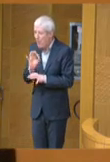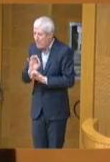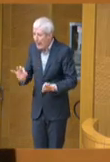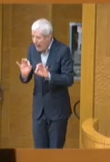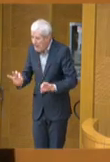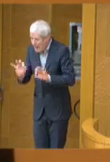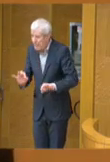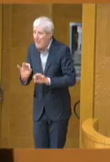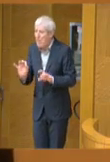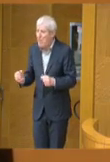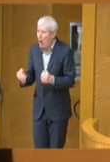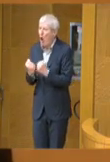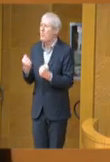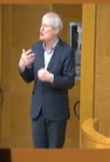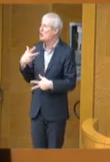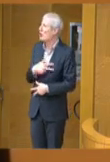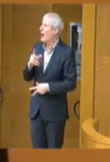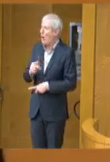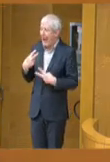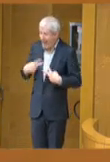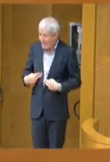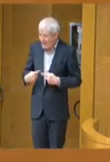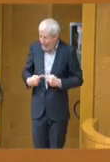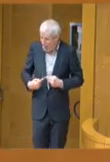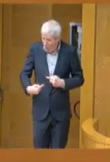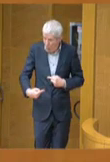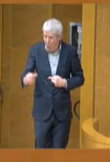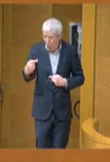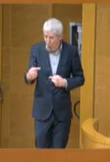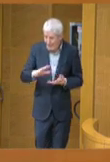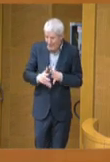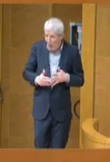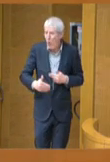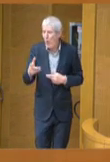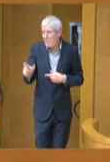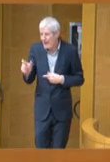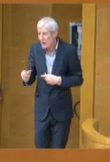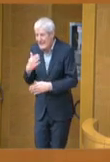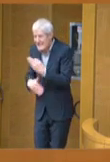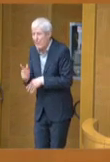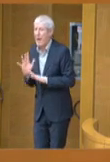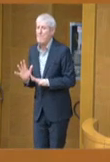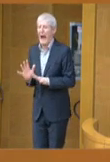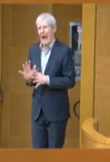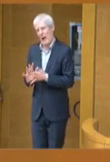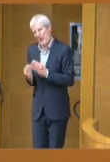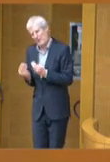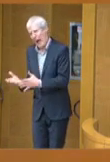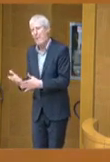corpo sociale al fatto che l'allungamento della vita delle persone della disabilità debba avvenire nella massima autonomia